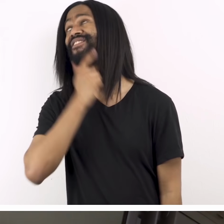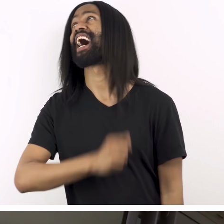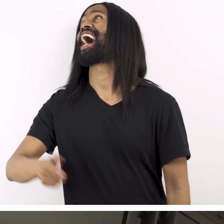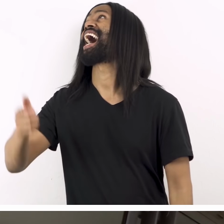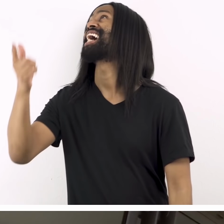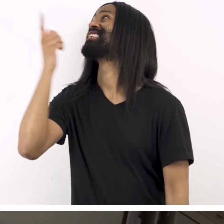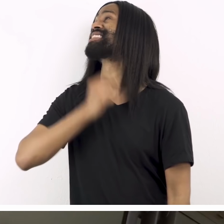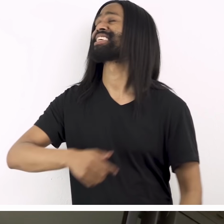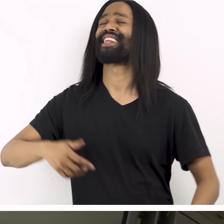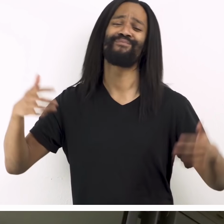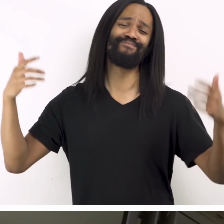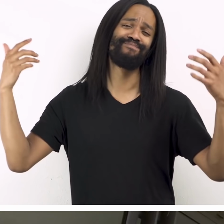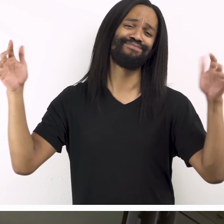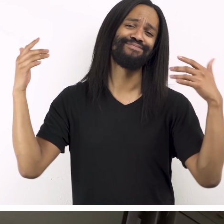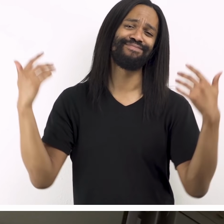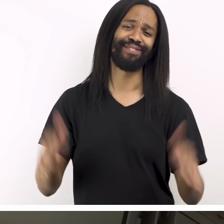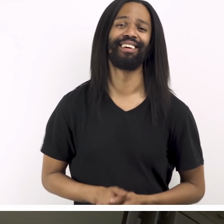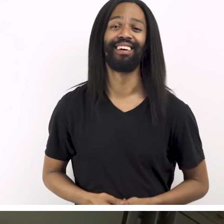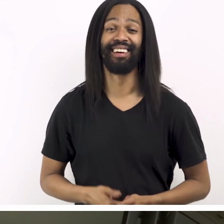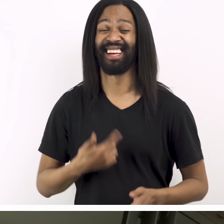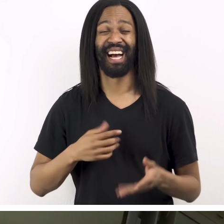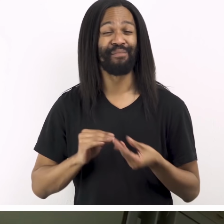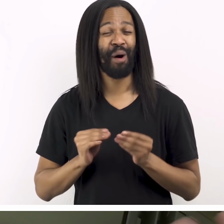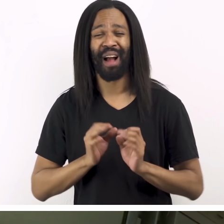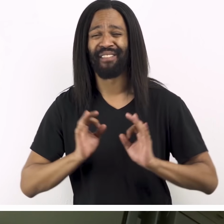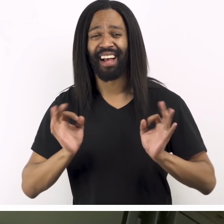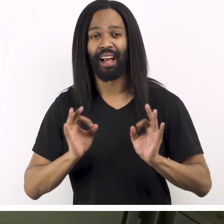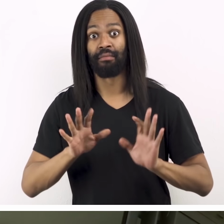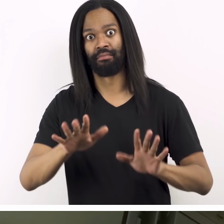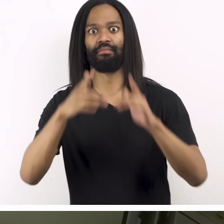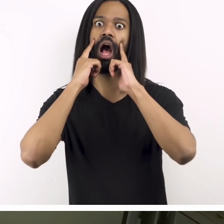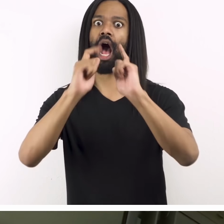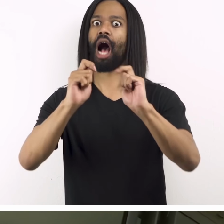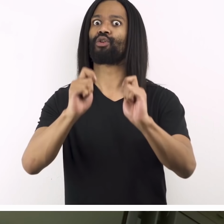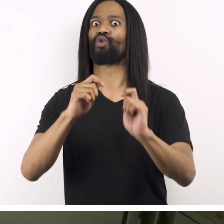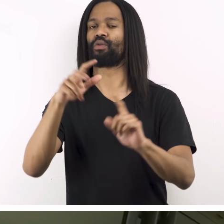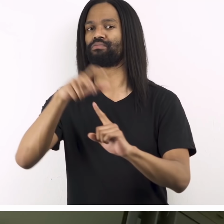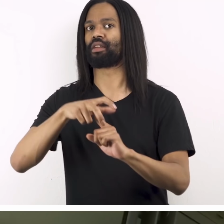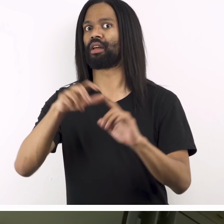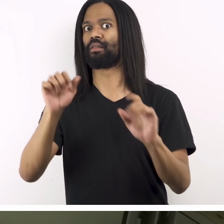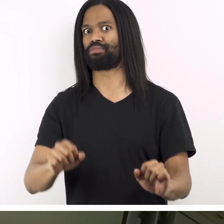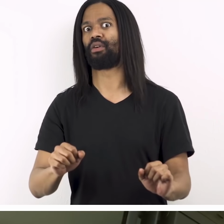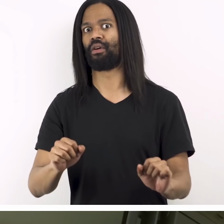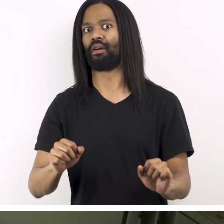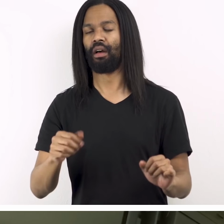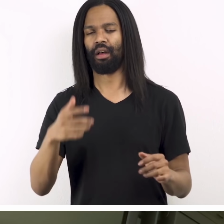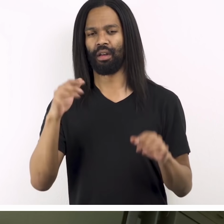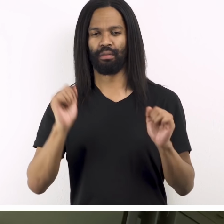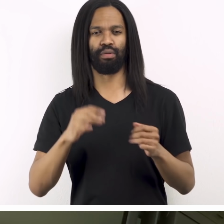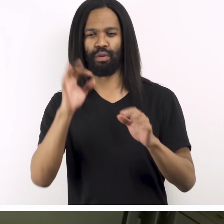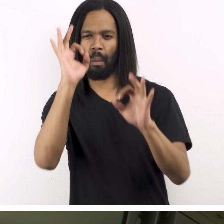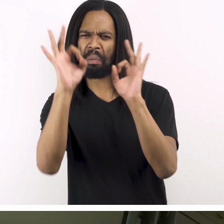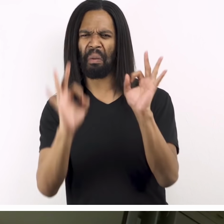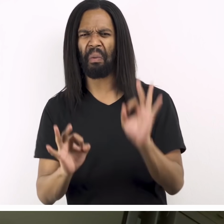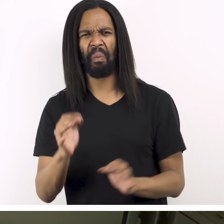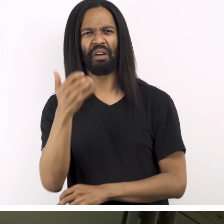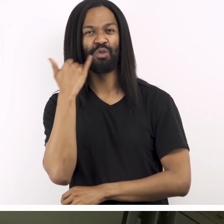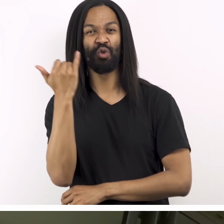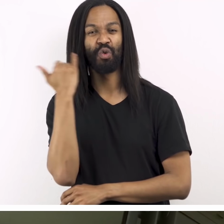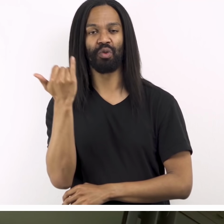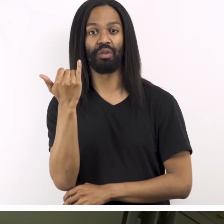hyper facile, mais de chez facile. Celle-ci, j'ai pas de souci. Elle pousse. Elle est sujette au fongique. Faites attention, ça vous fait des petits points jaunes.